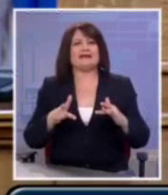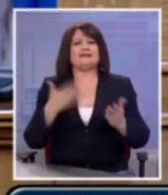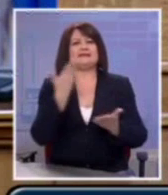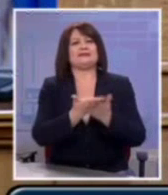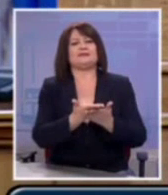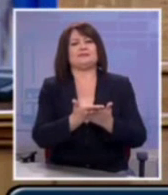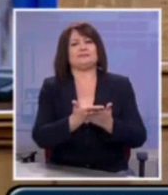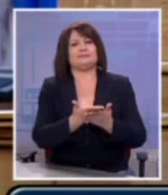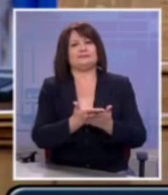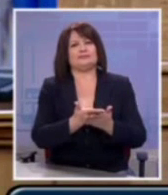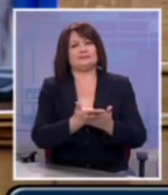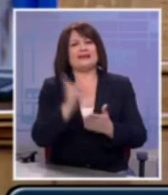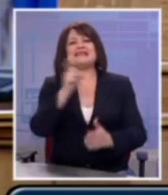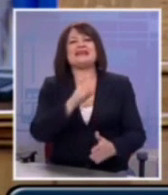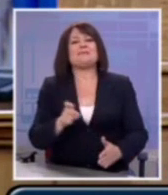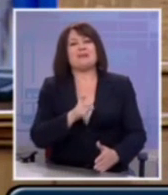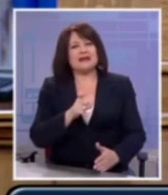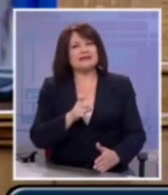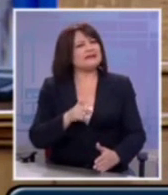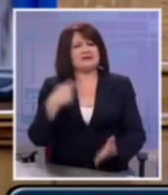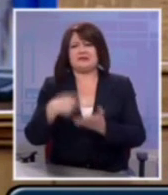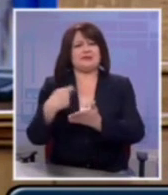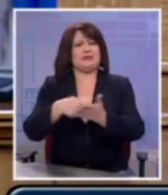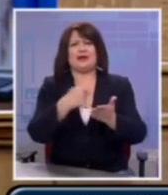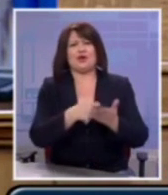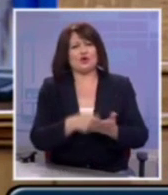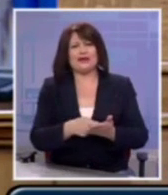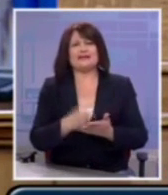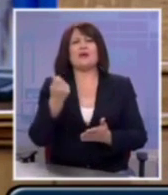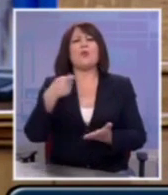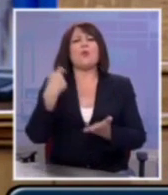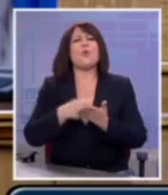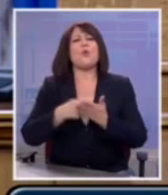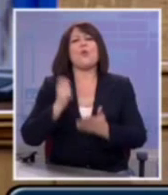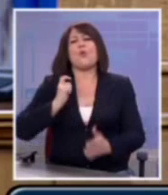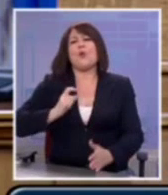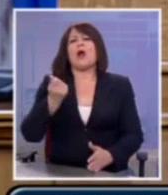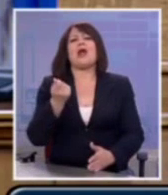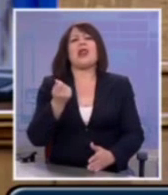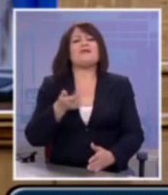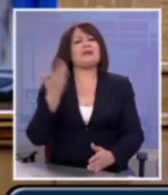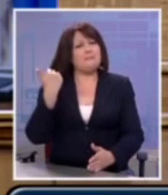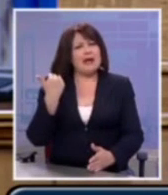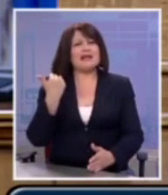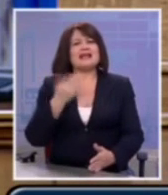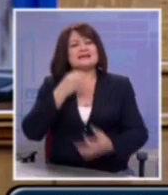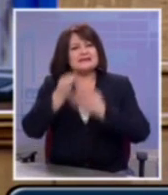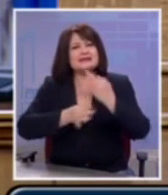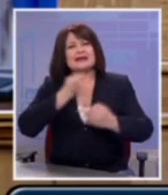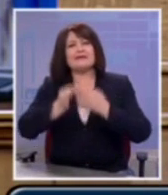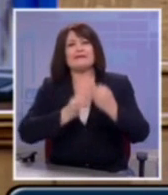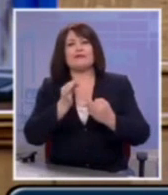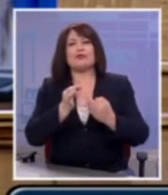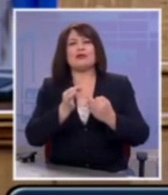τις αξιώσεις κατά της Siemens. Δεν παίρνετε τις υπέρογγες αμοιβές που έπαιρναν οι σύμβουλοι